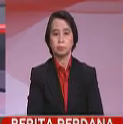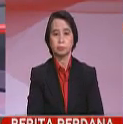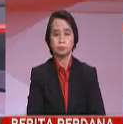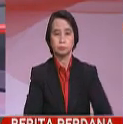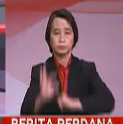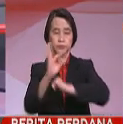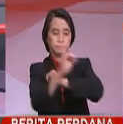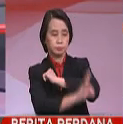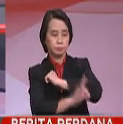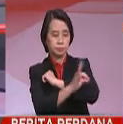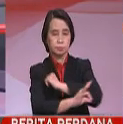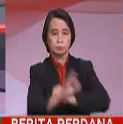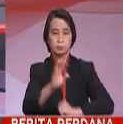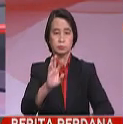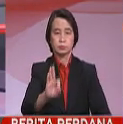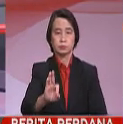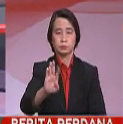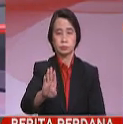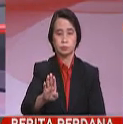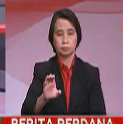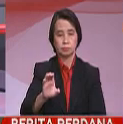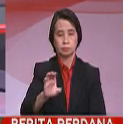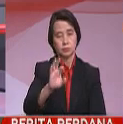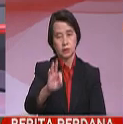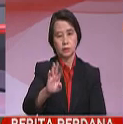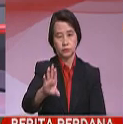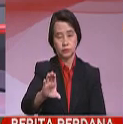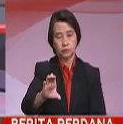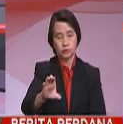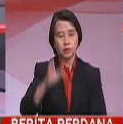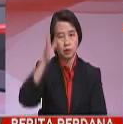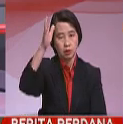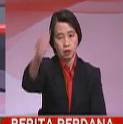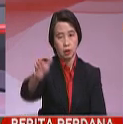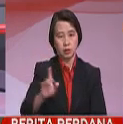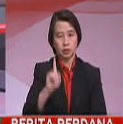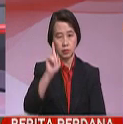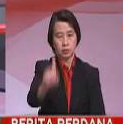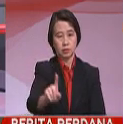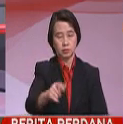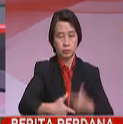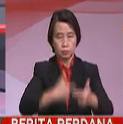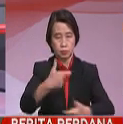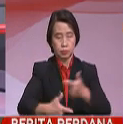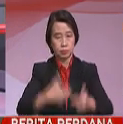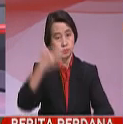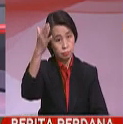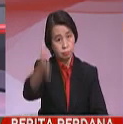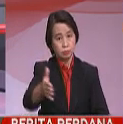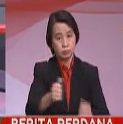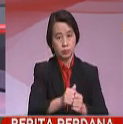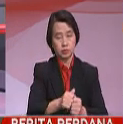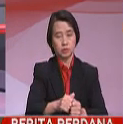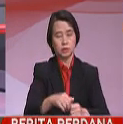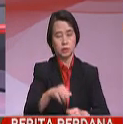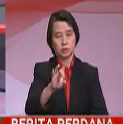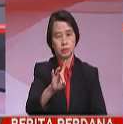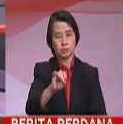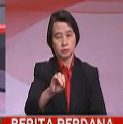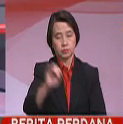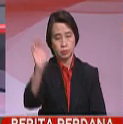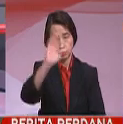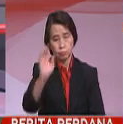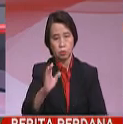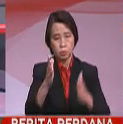Negeri Sembilan FC NSSC bakal tampil dalam saingan Liga Premier pada musim depan dengan hampir 85%